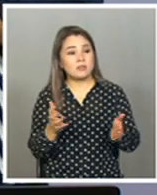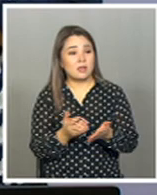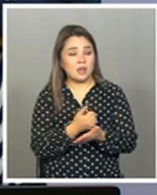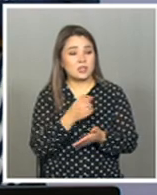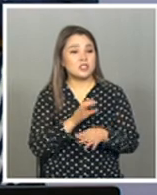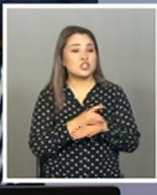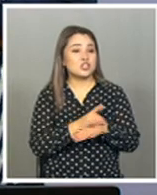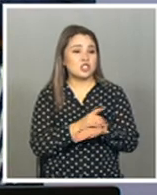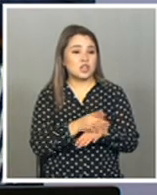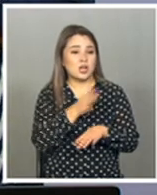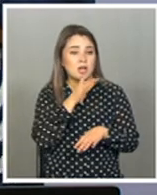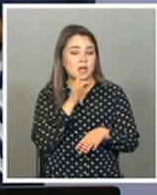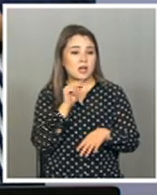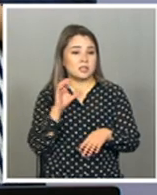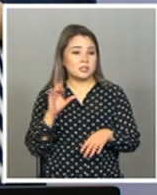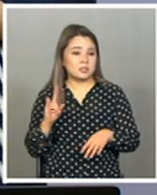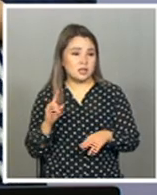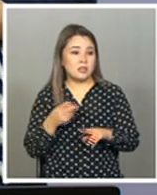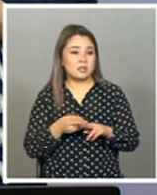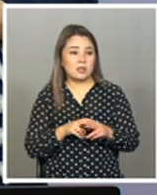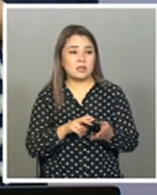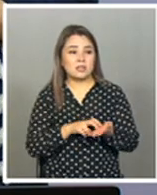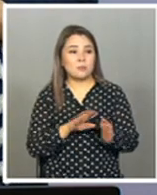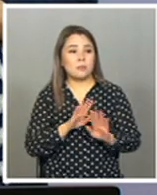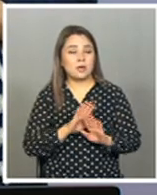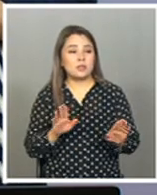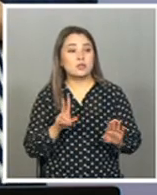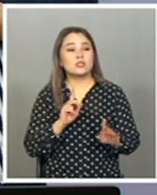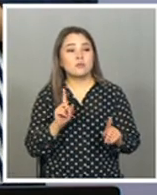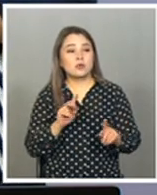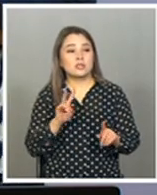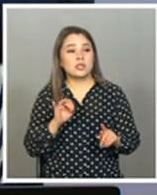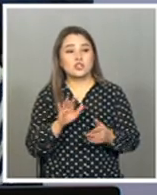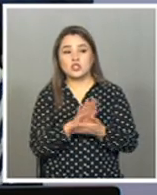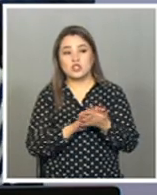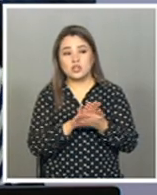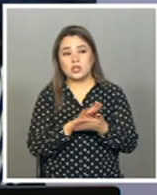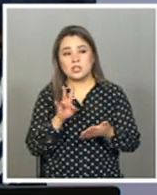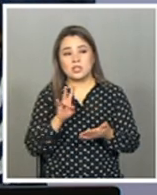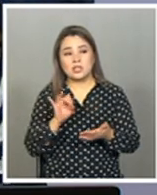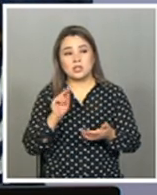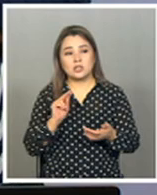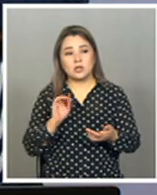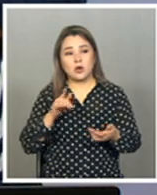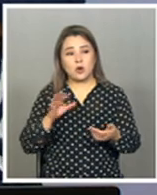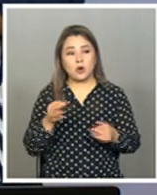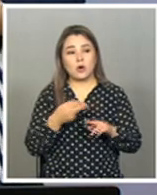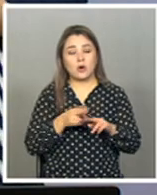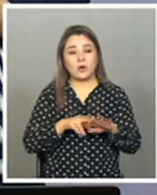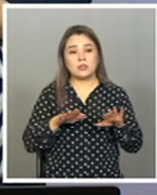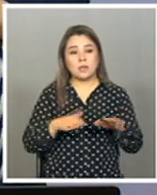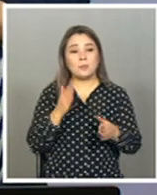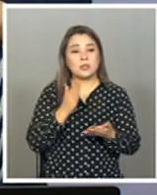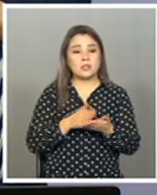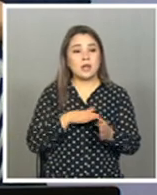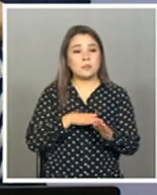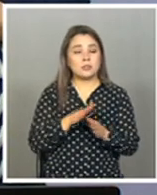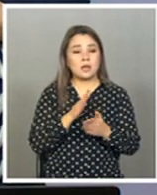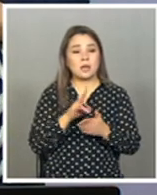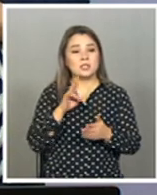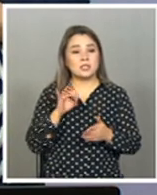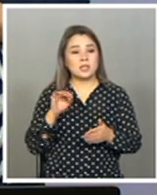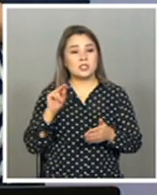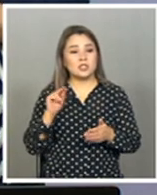часы. Не боится чего? Ничего. Отрицательное местоимение «ничего» предложение